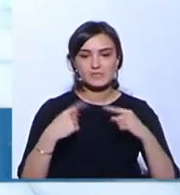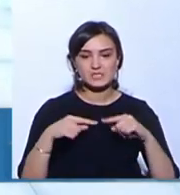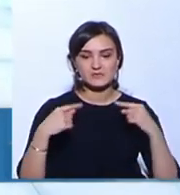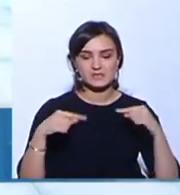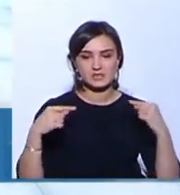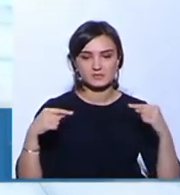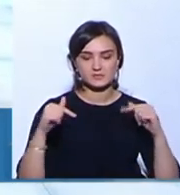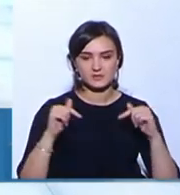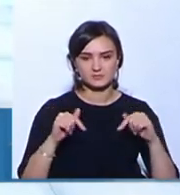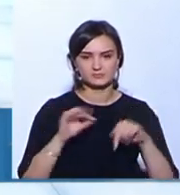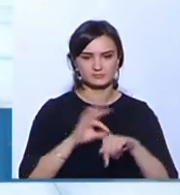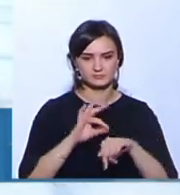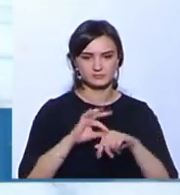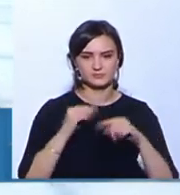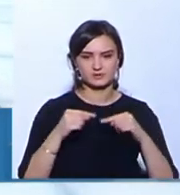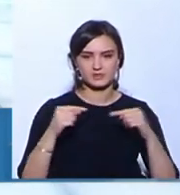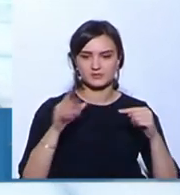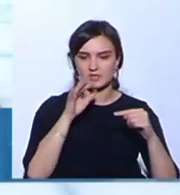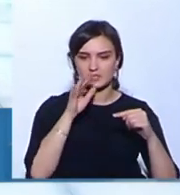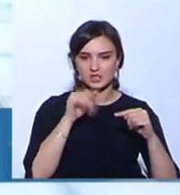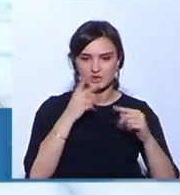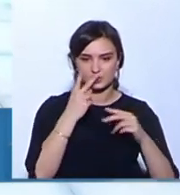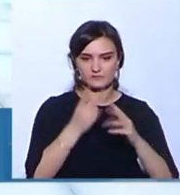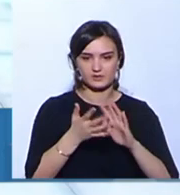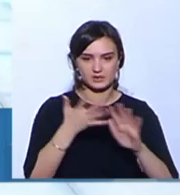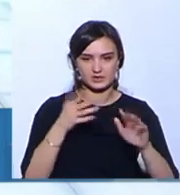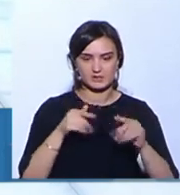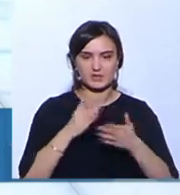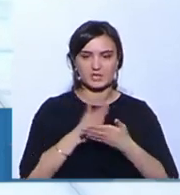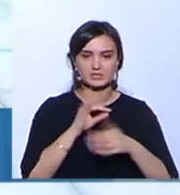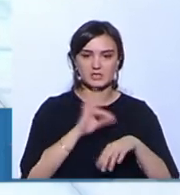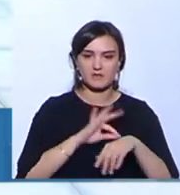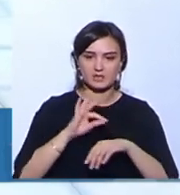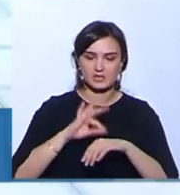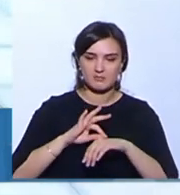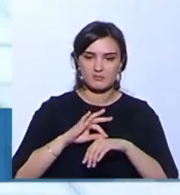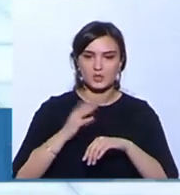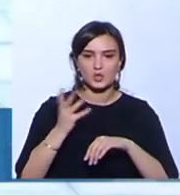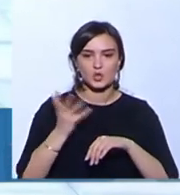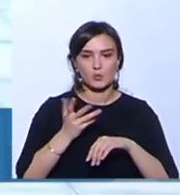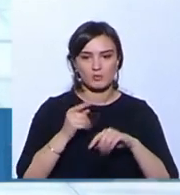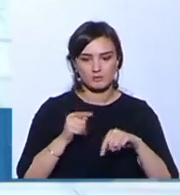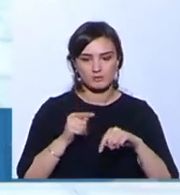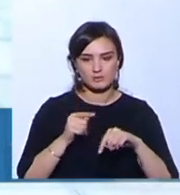სხვადასხვა, ეს დაავადებები სხვადასხვა ასაკში ვლინდება. არის დაავადებები, რომლებიც